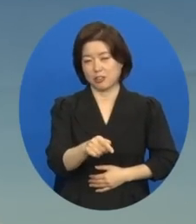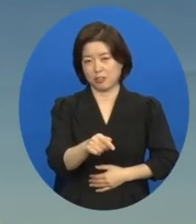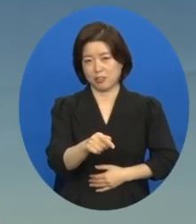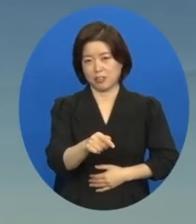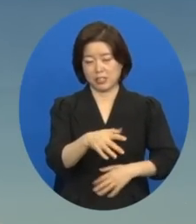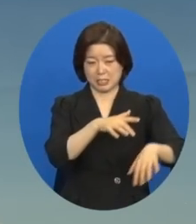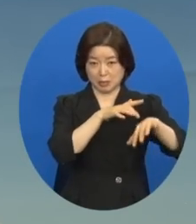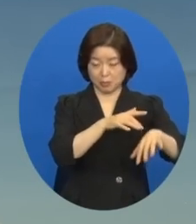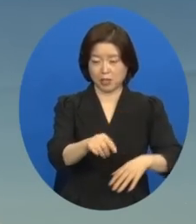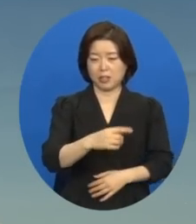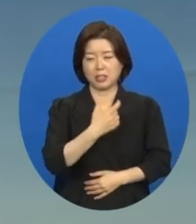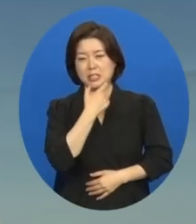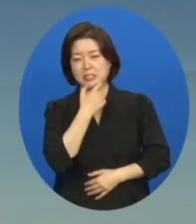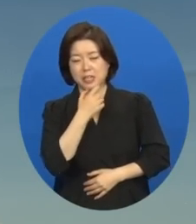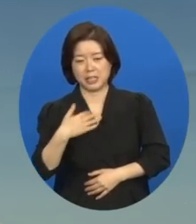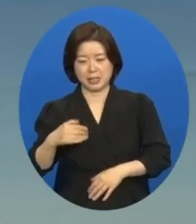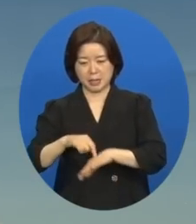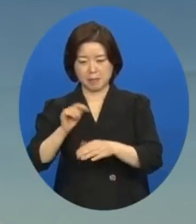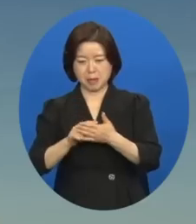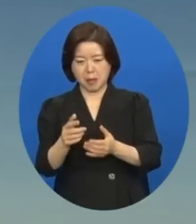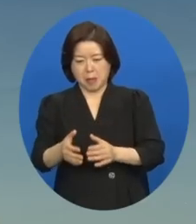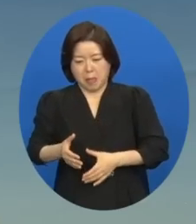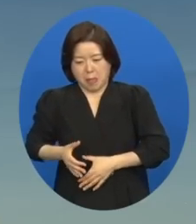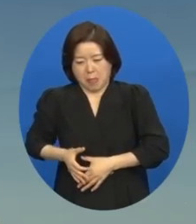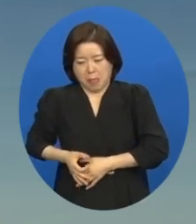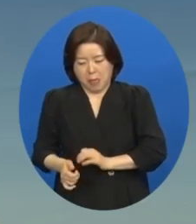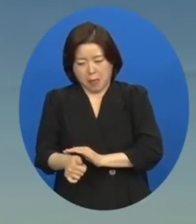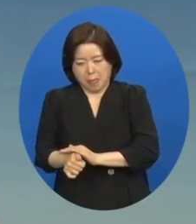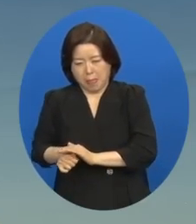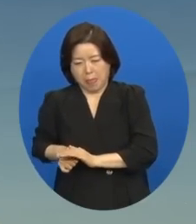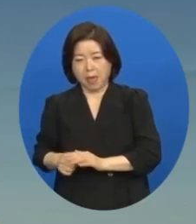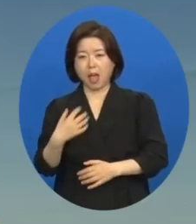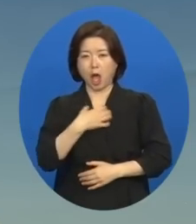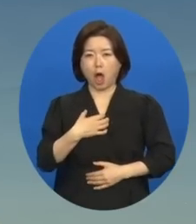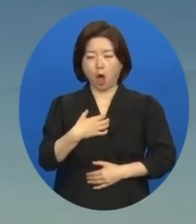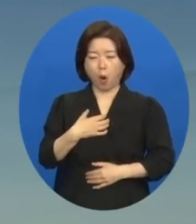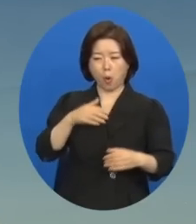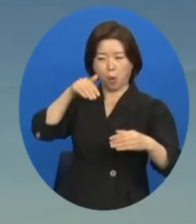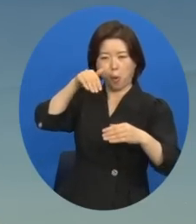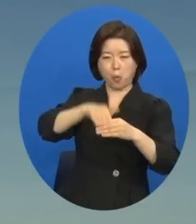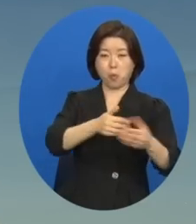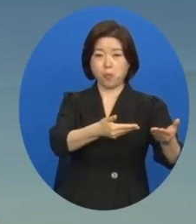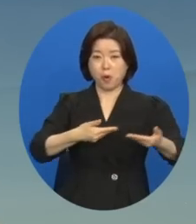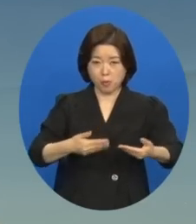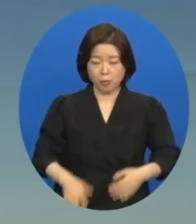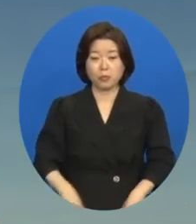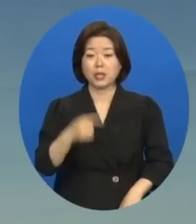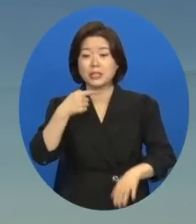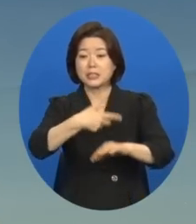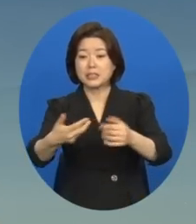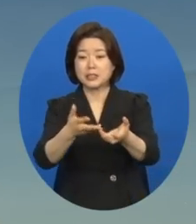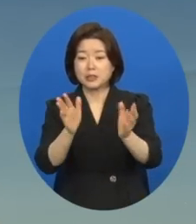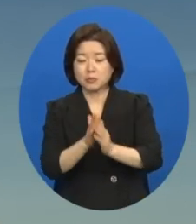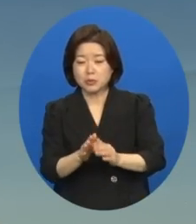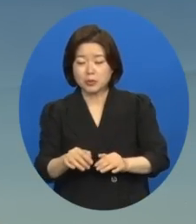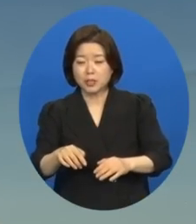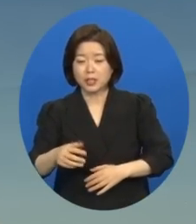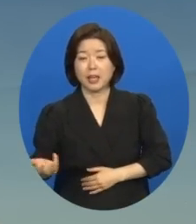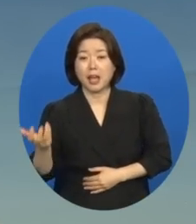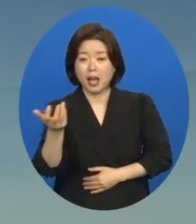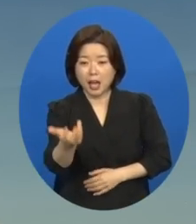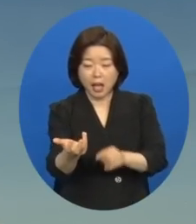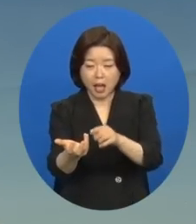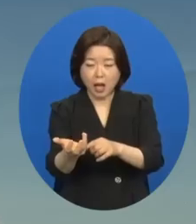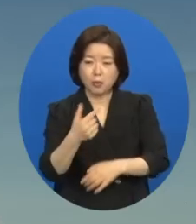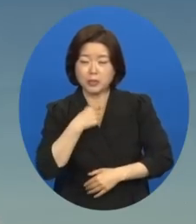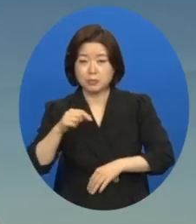마음을 위축하게 만들어서 염려하게 만들어서 그 부족에 들어가고자 하는 마음을